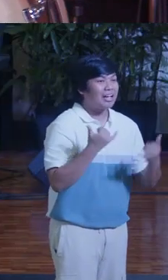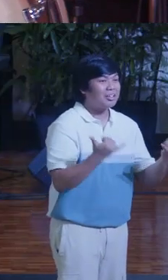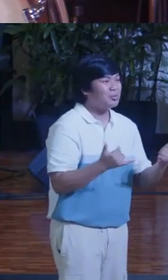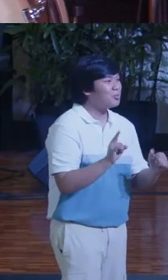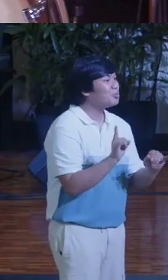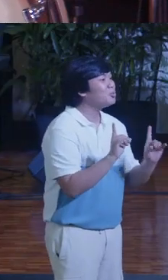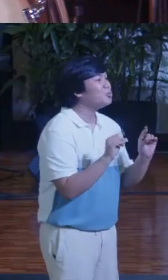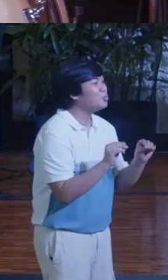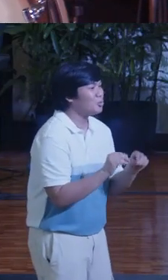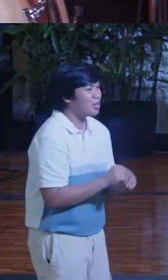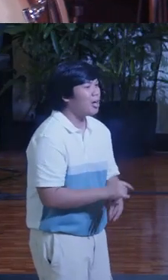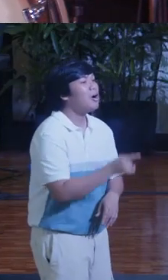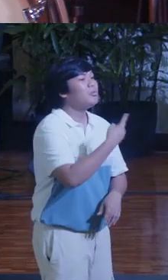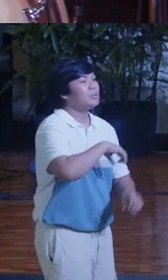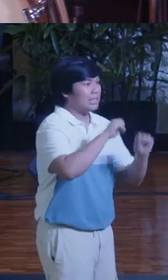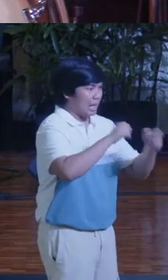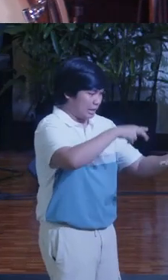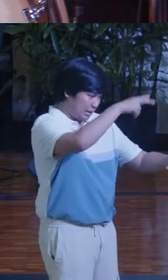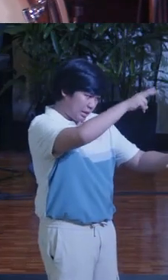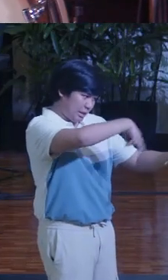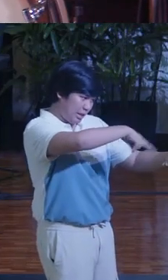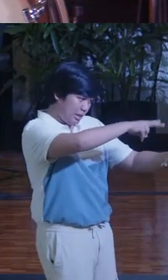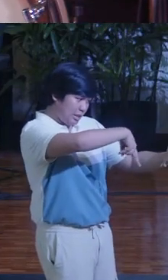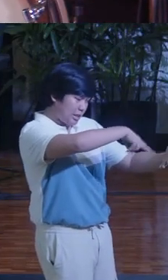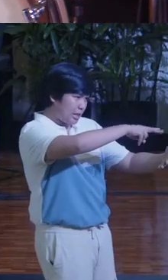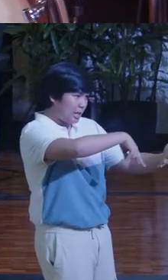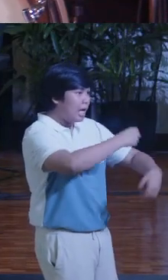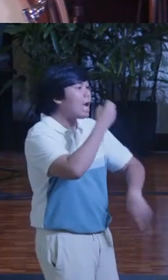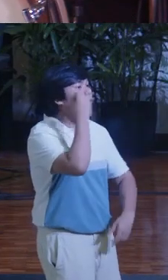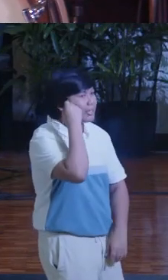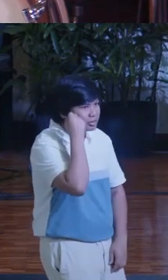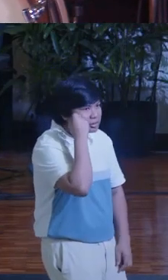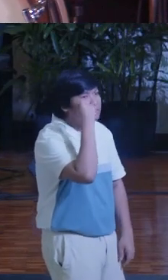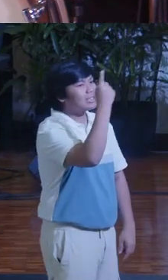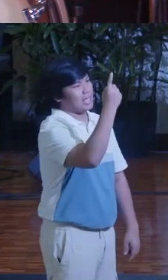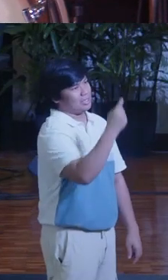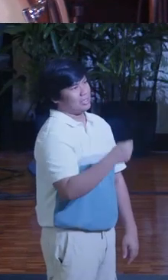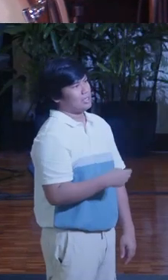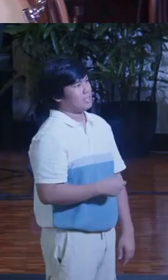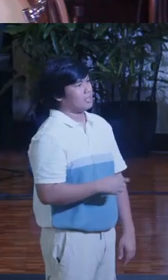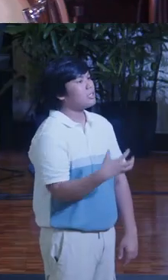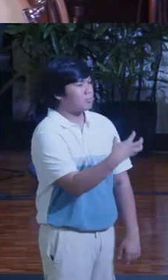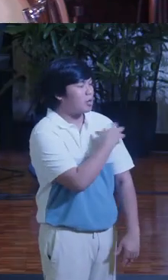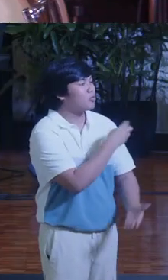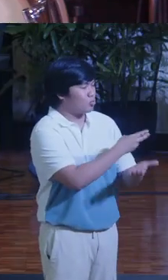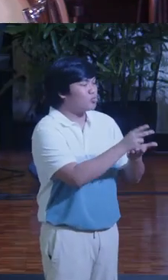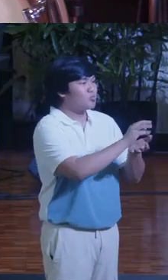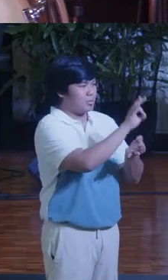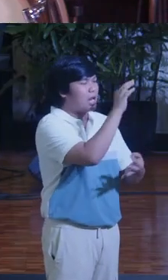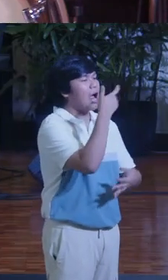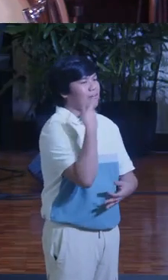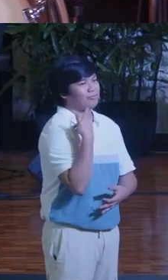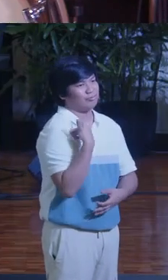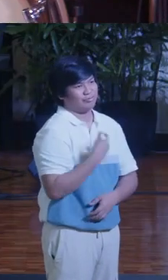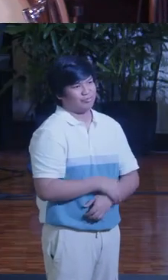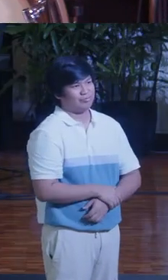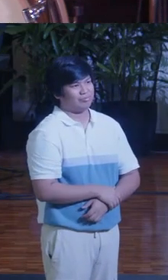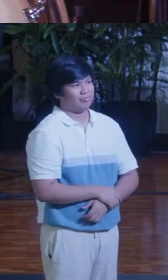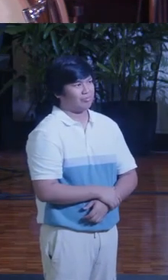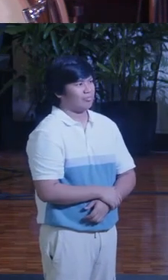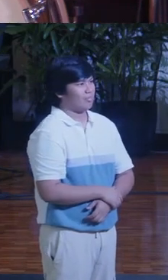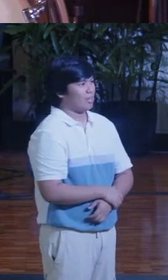illustration. Or ang technical term ng mga theologian as a